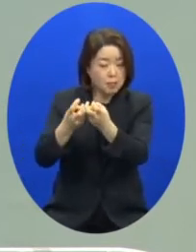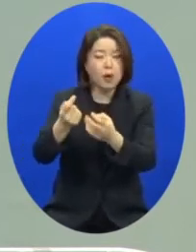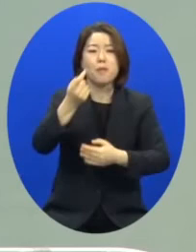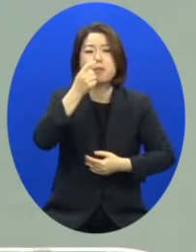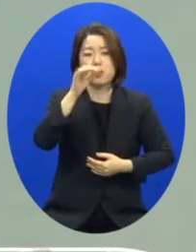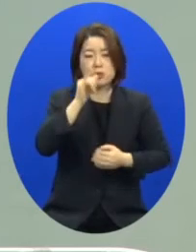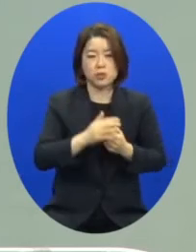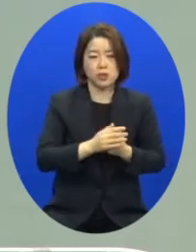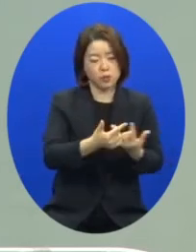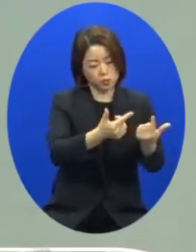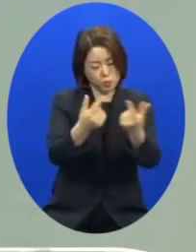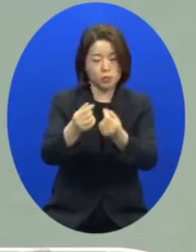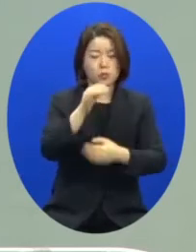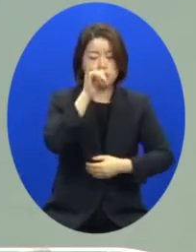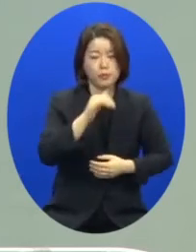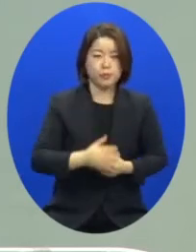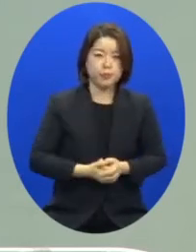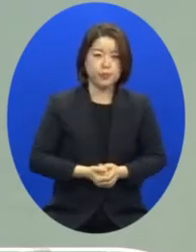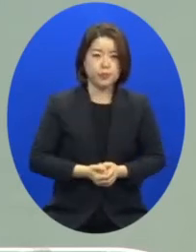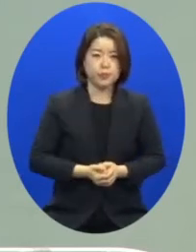누구나 다 그랬어